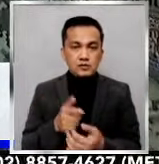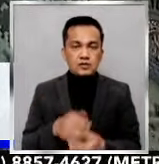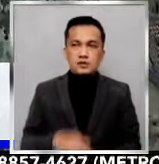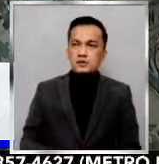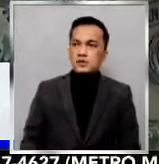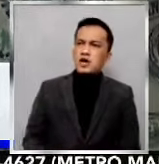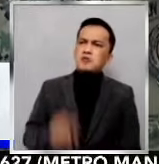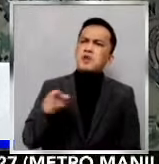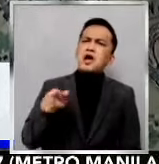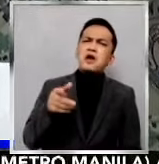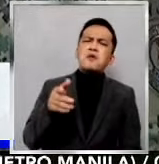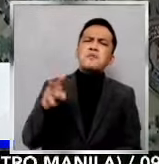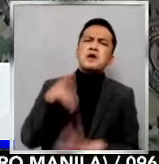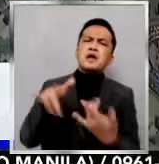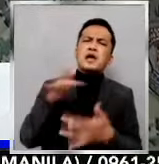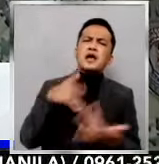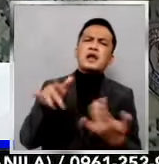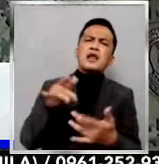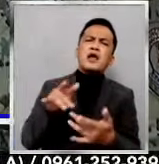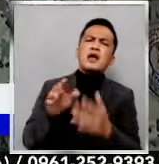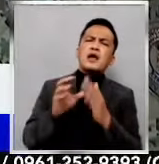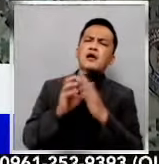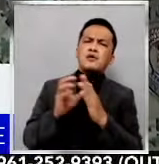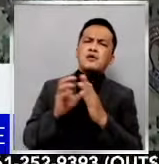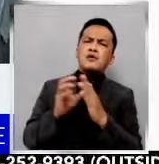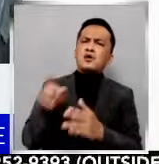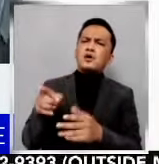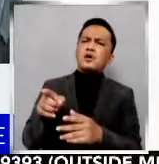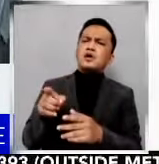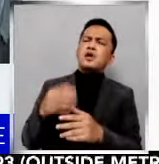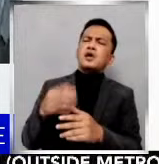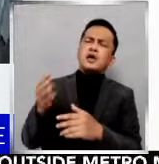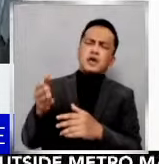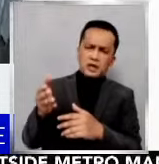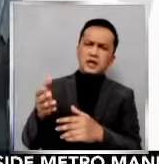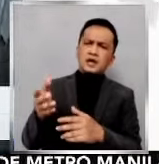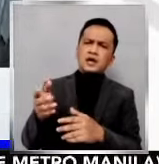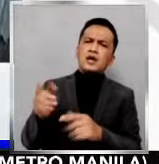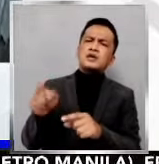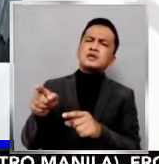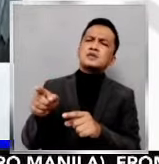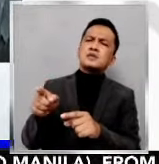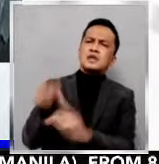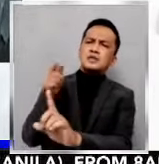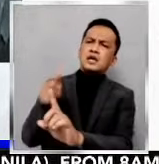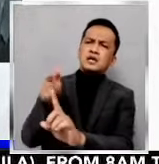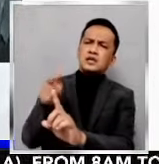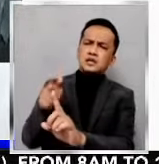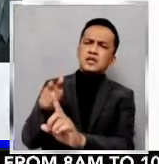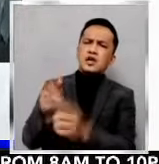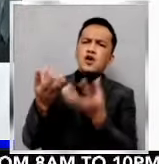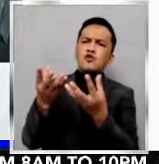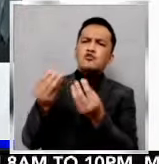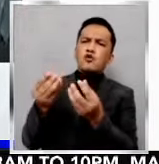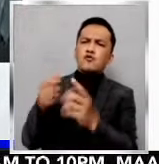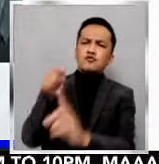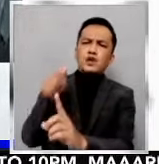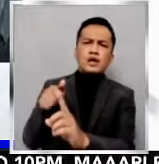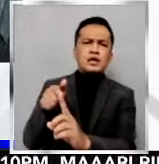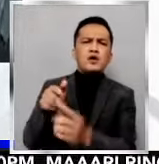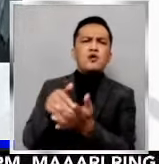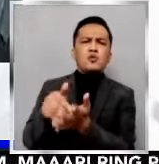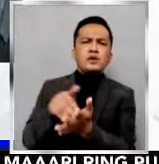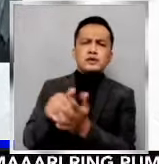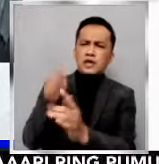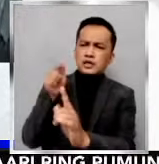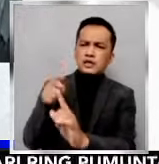isang syudad, at ang tawag po dito, yung parang ang target nila yung soft target o yung weak target. And then